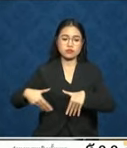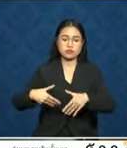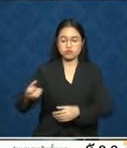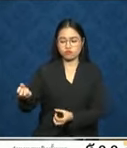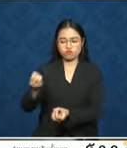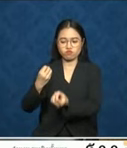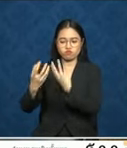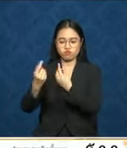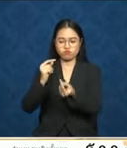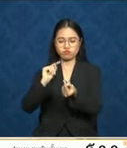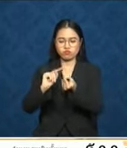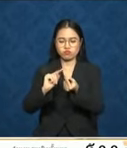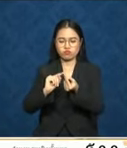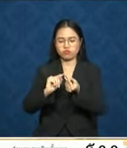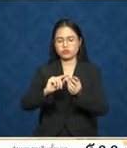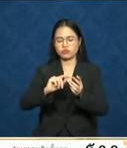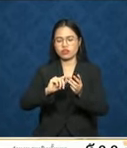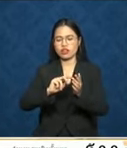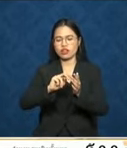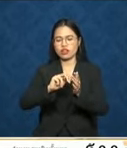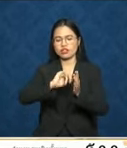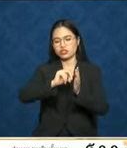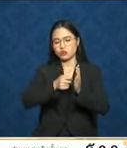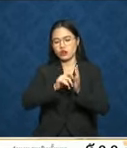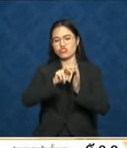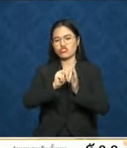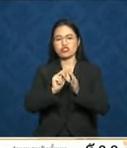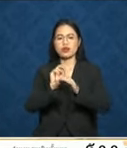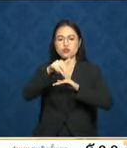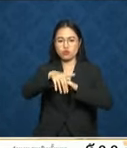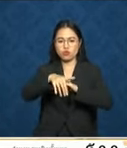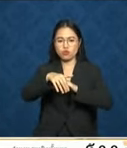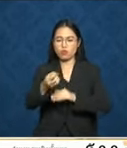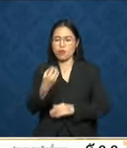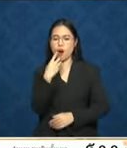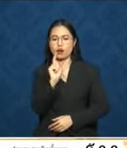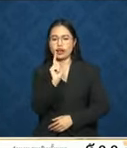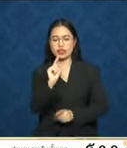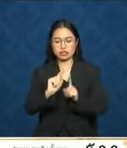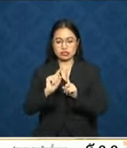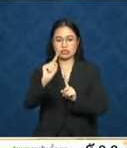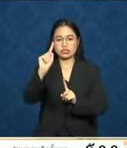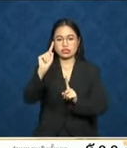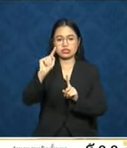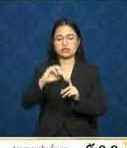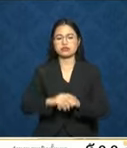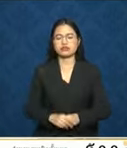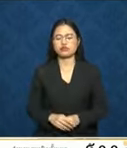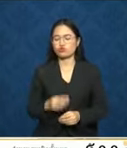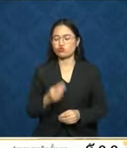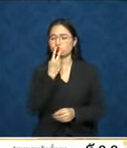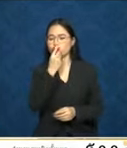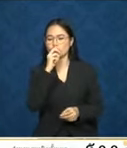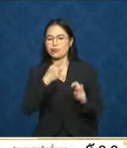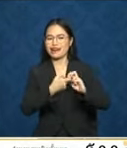ในจังหวัดนครนายกนะครับเรื่องแรกนะครับเรื่องที่1นะครับขอสไลด์ด้วยครับเกี่ยวกับถนนครับ